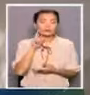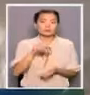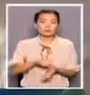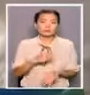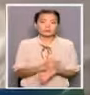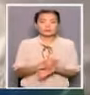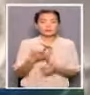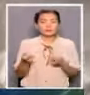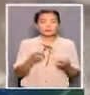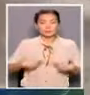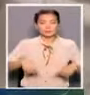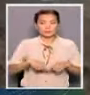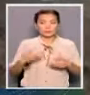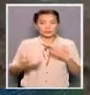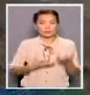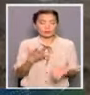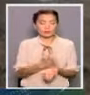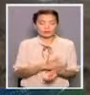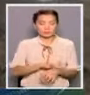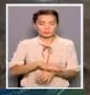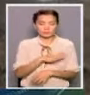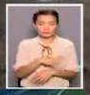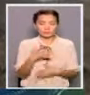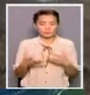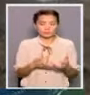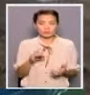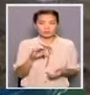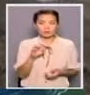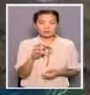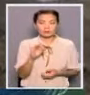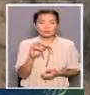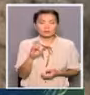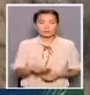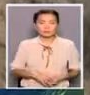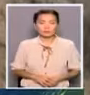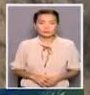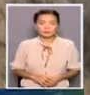молодежь. Научным руководителем раскопок был утвержден археолог Марат Касенов.